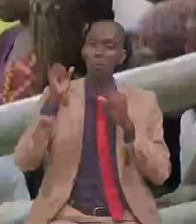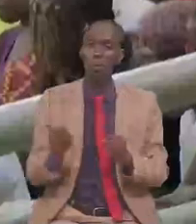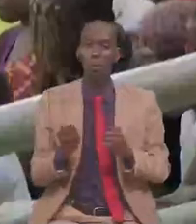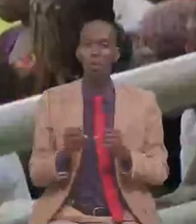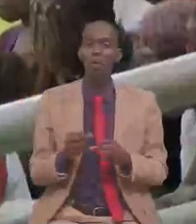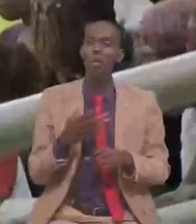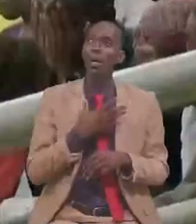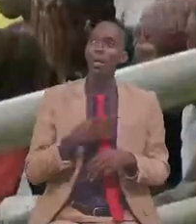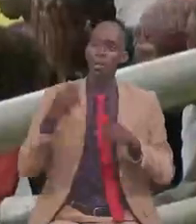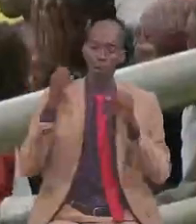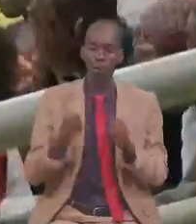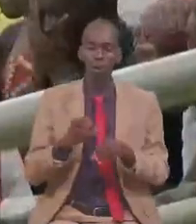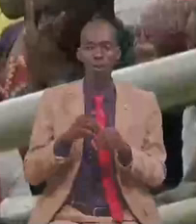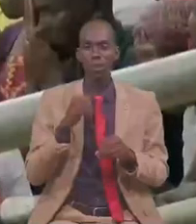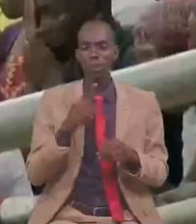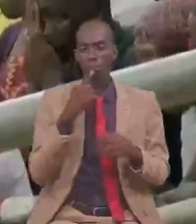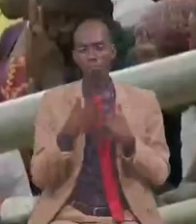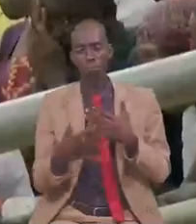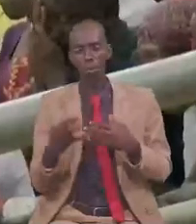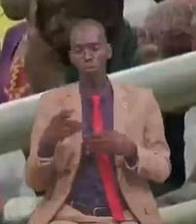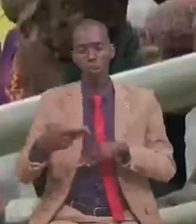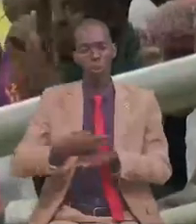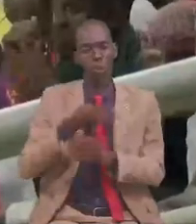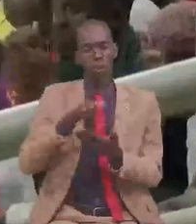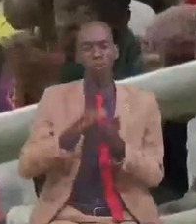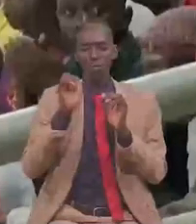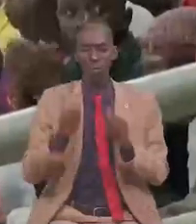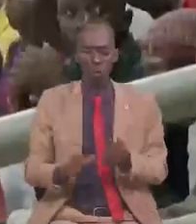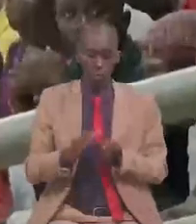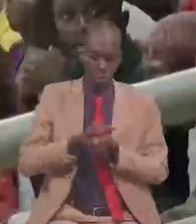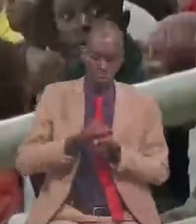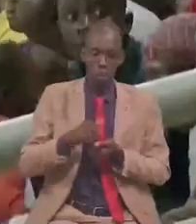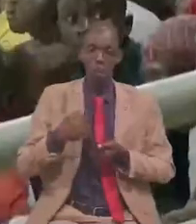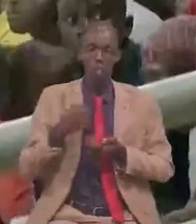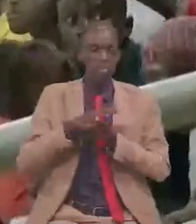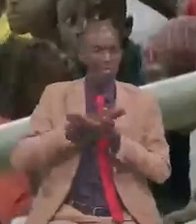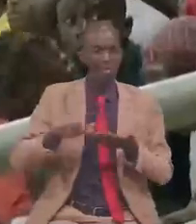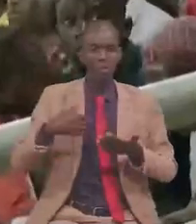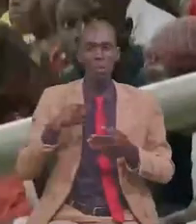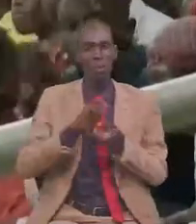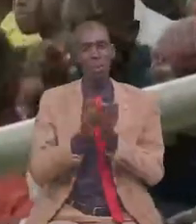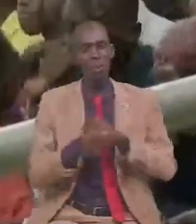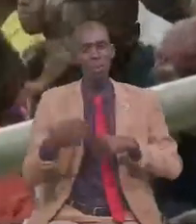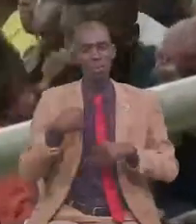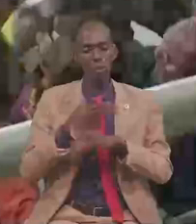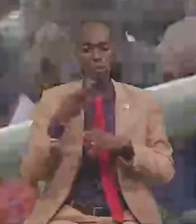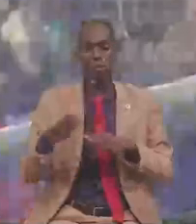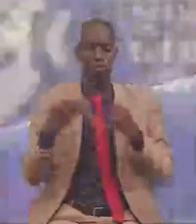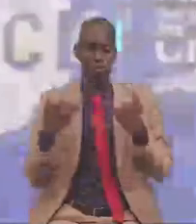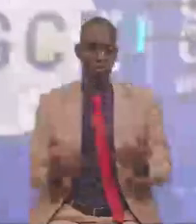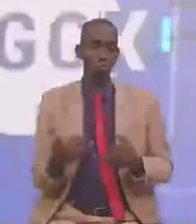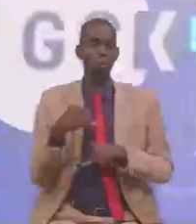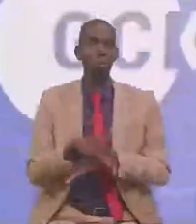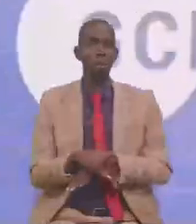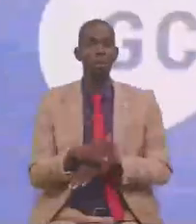le sang de l'agneau qui va me laver, va me purifier, va me transformer complètement ce soir. Lève la